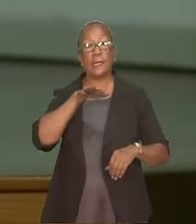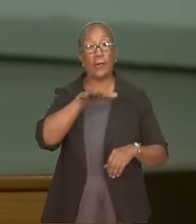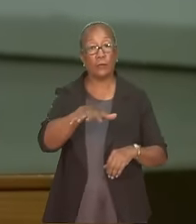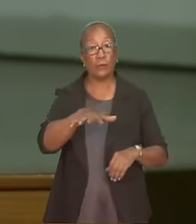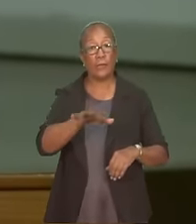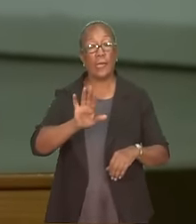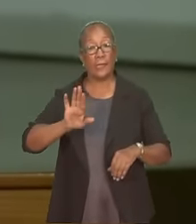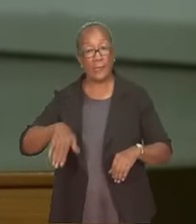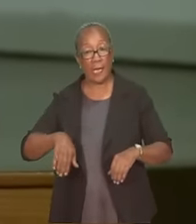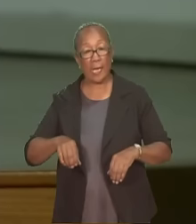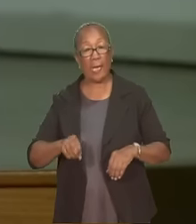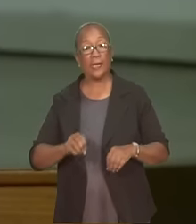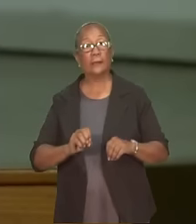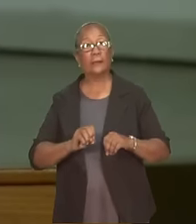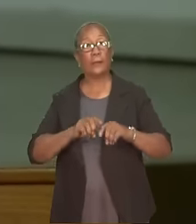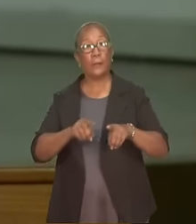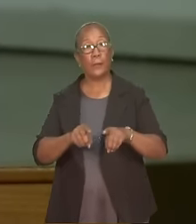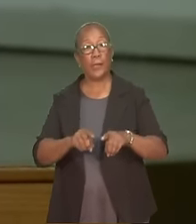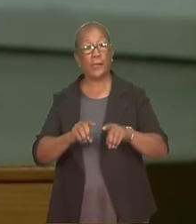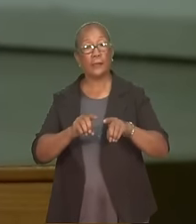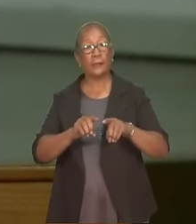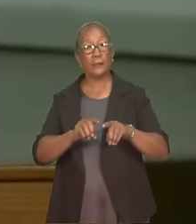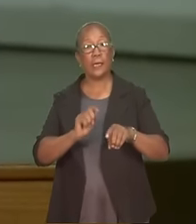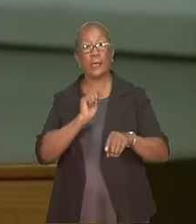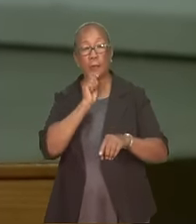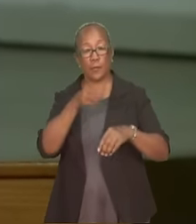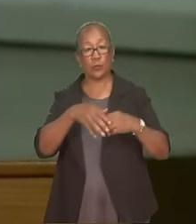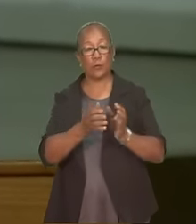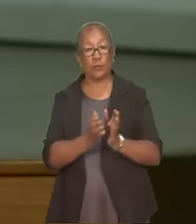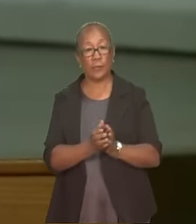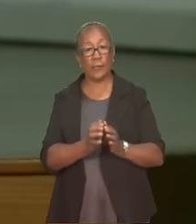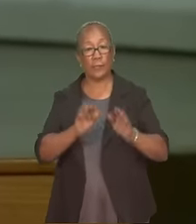deze persconferentie een exemplaar overhandigd worden.